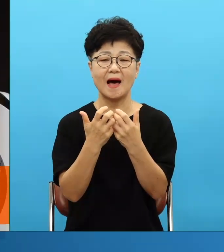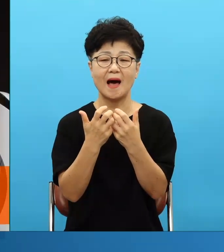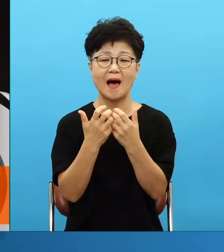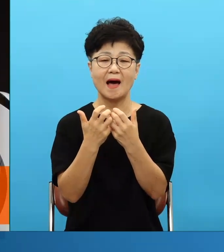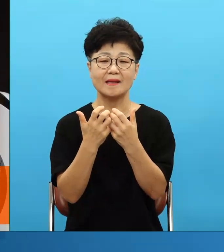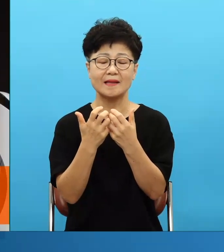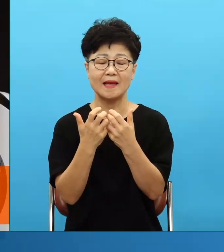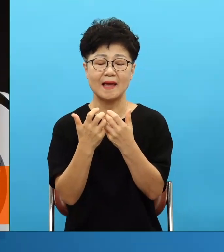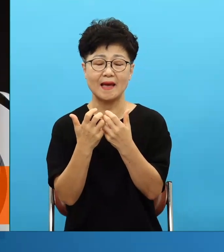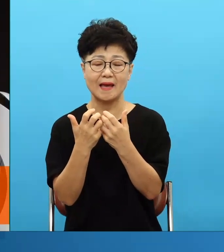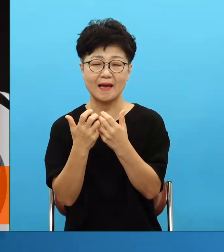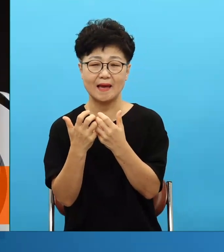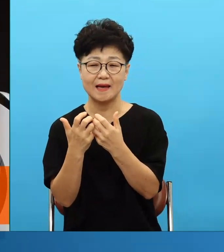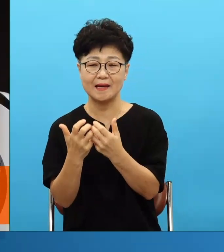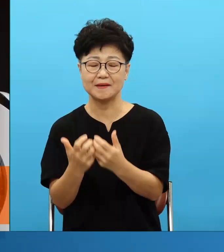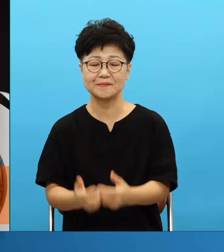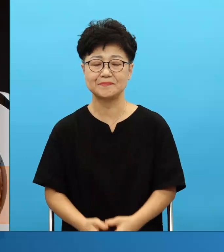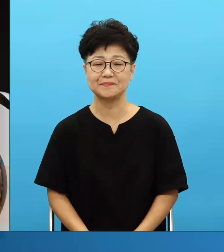충만하네.